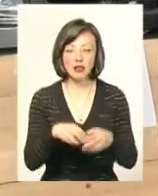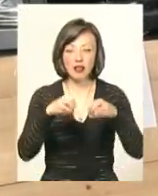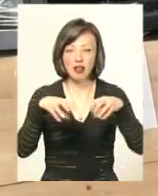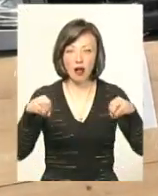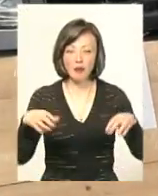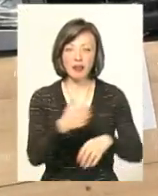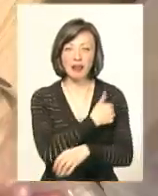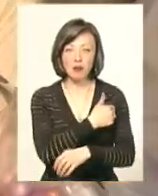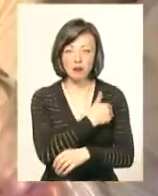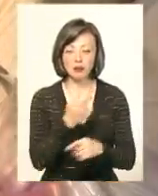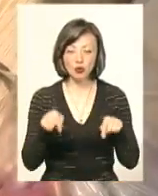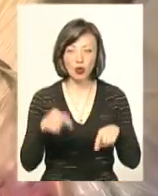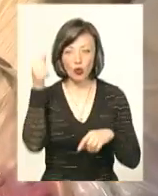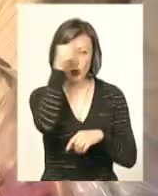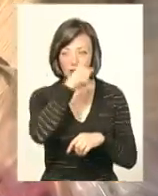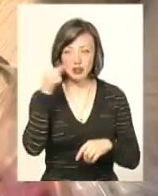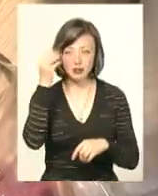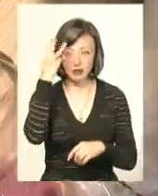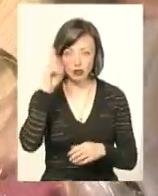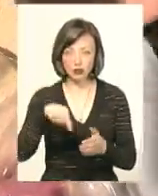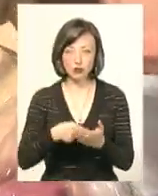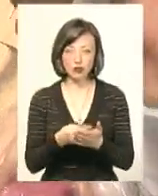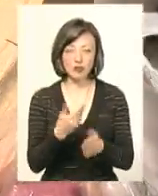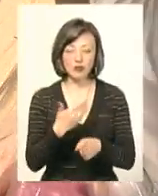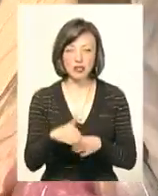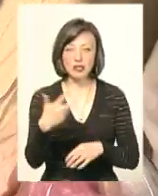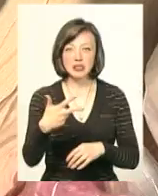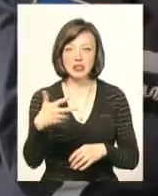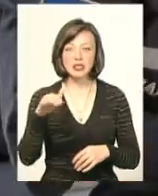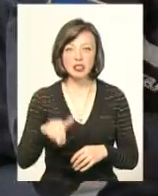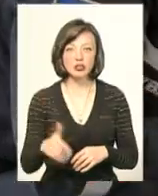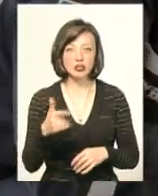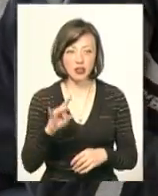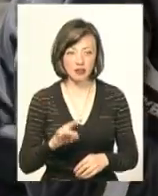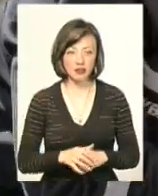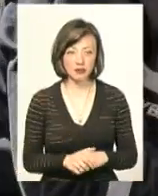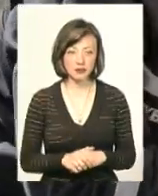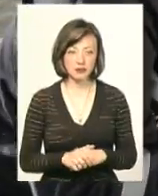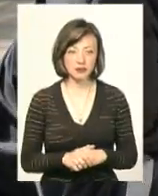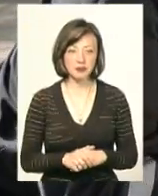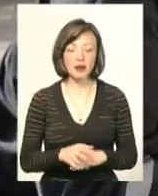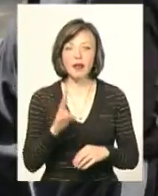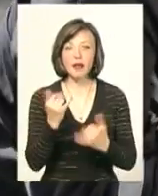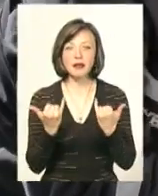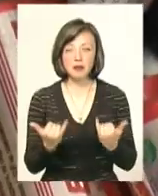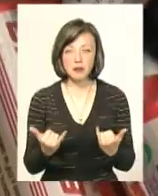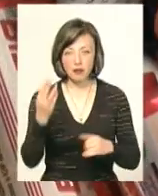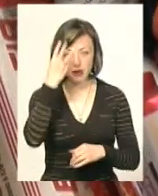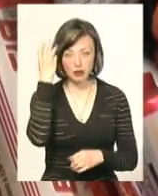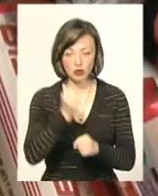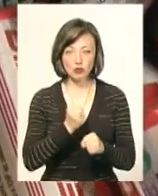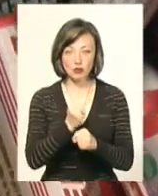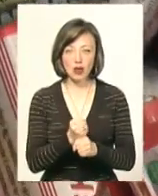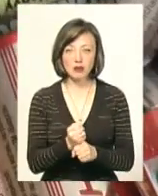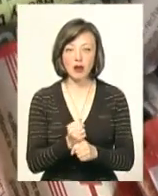батарейок та термометрів цьогоріч із Хмельницької міської скарбниці виділили 30 тисяч гривень, каже Інна Куцька. Натепер в обласному центрі